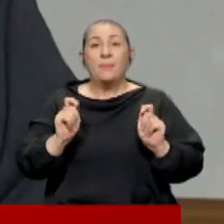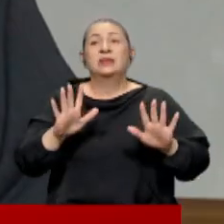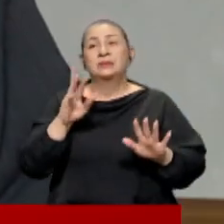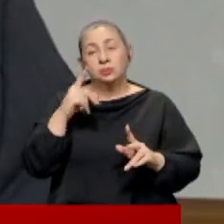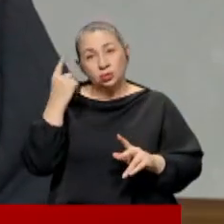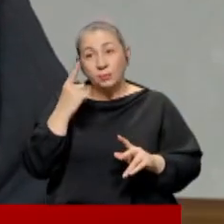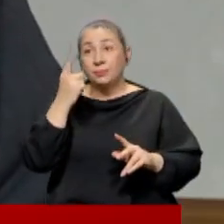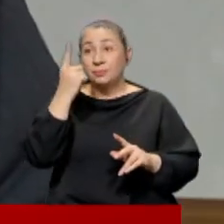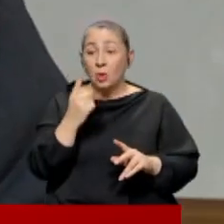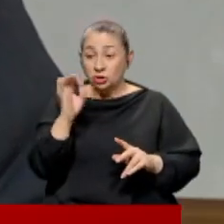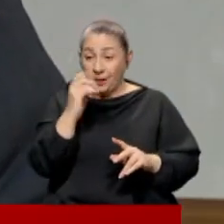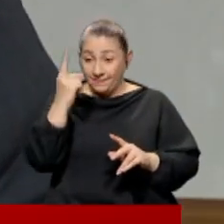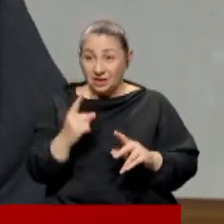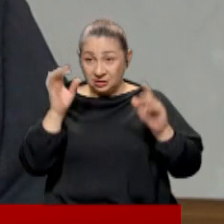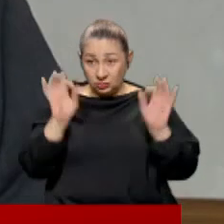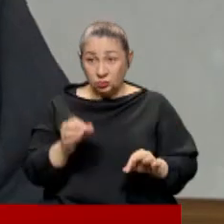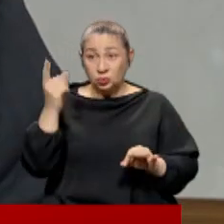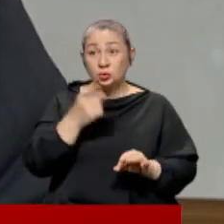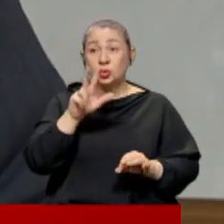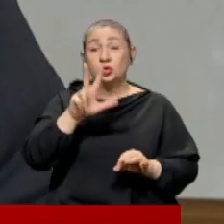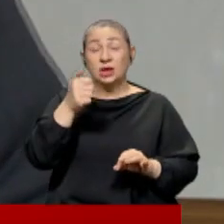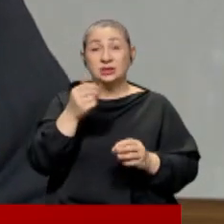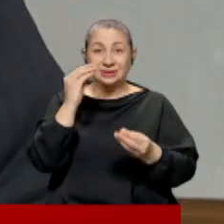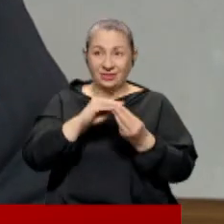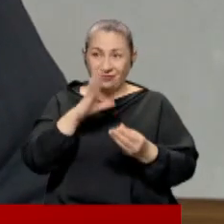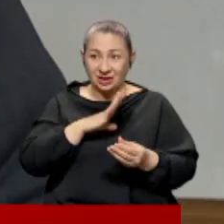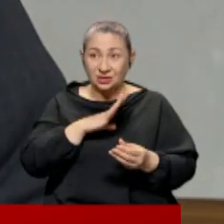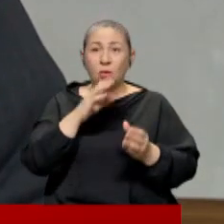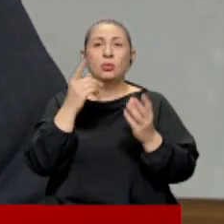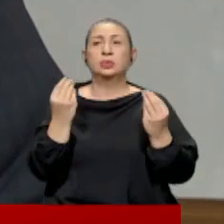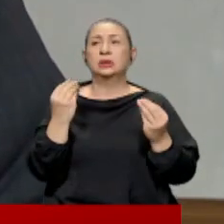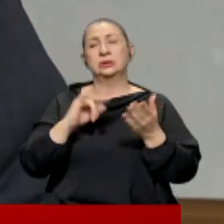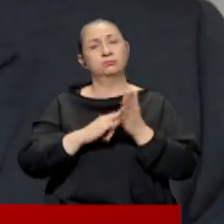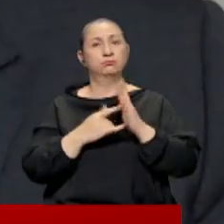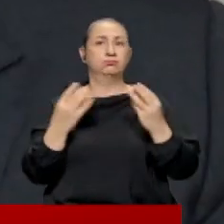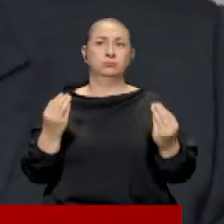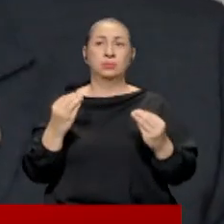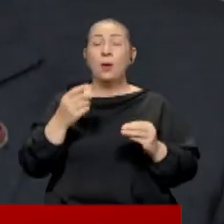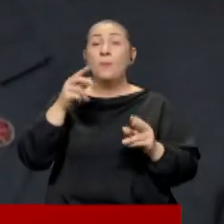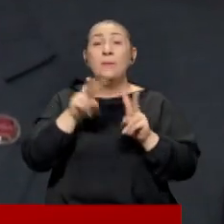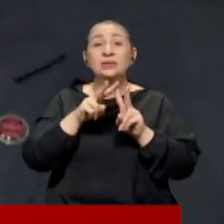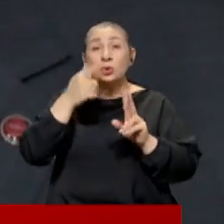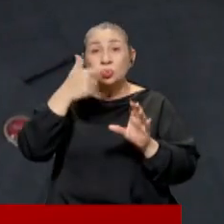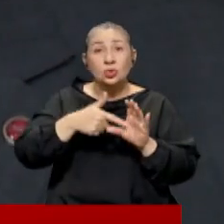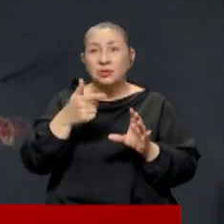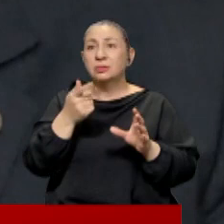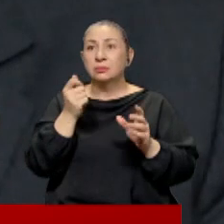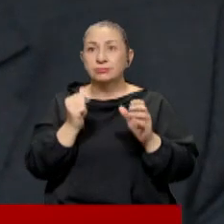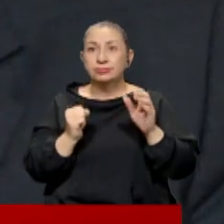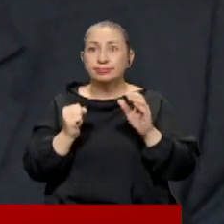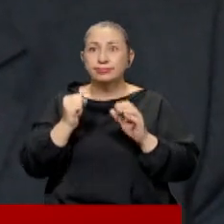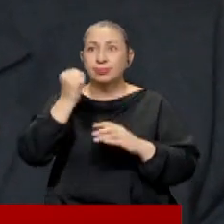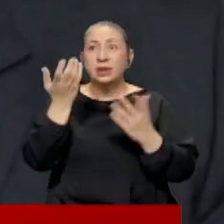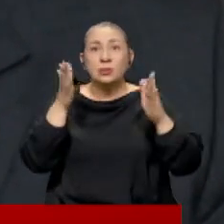düşünüyorum. Birinci ayın biri itibariyle uygulanmaya başladı. %36 gibi bir zam vardı. Bu tarihlerde gayet iyi bir zamdı. Mazotun fiyatının, yakıtın fiyatının